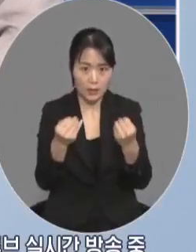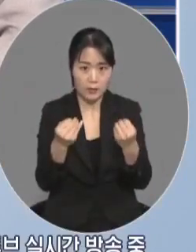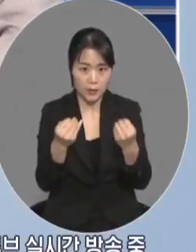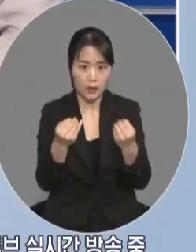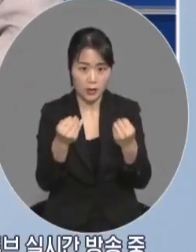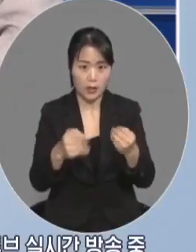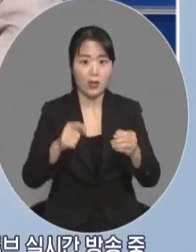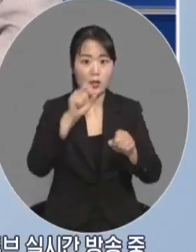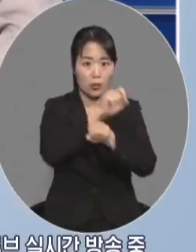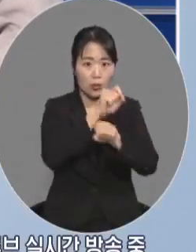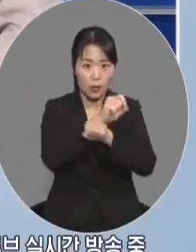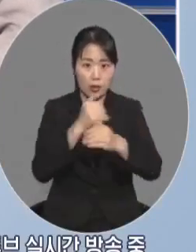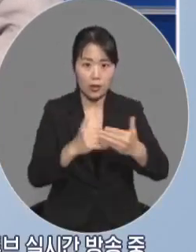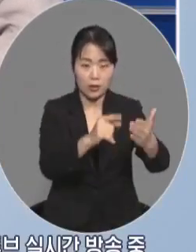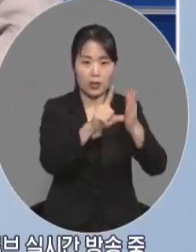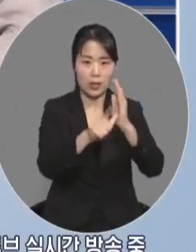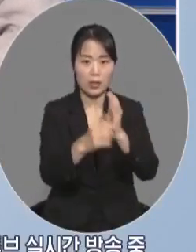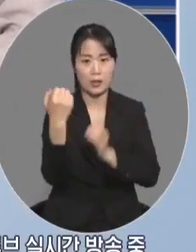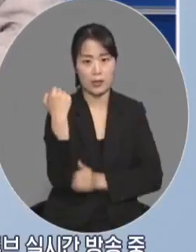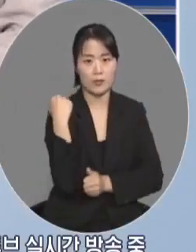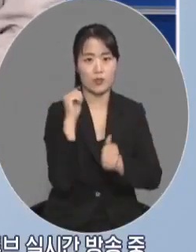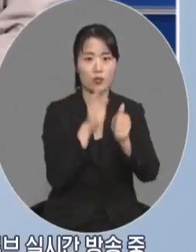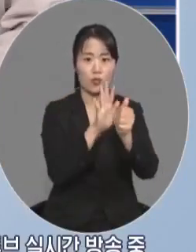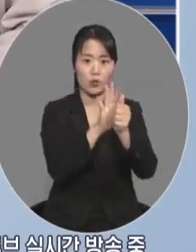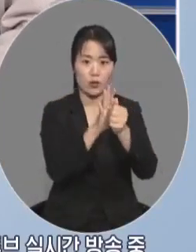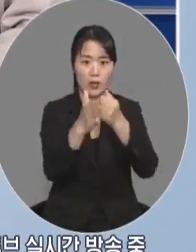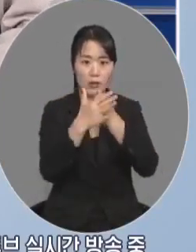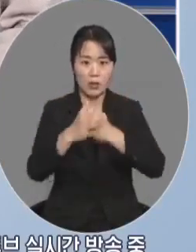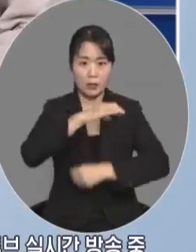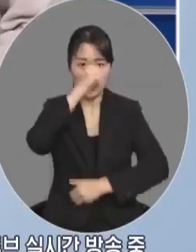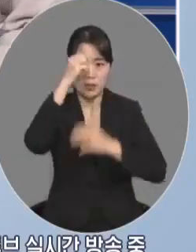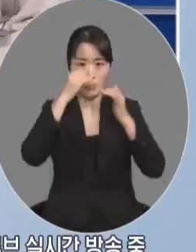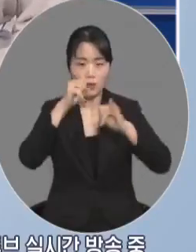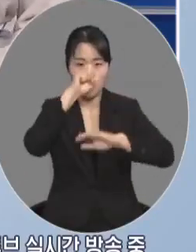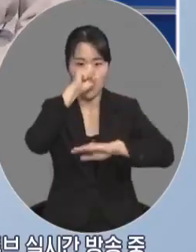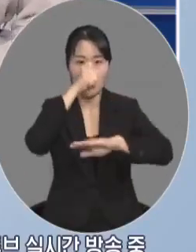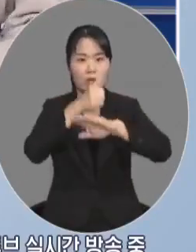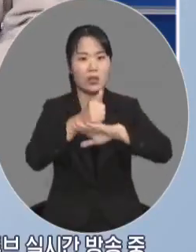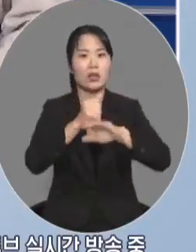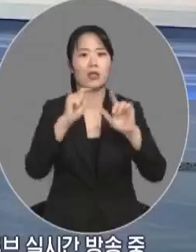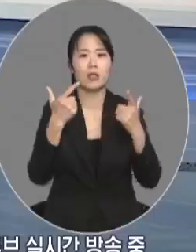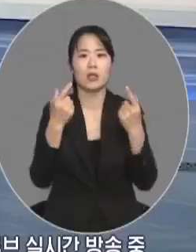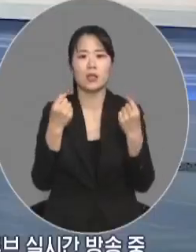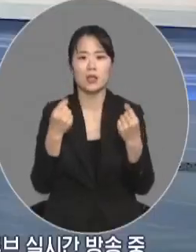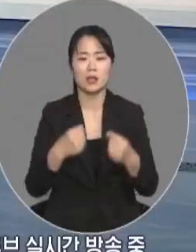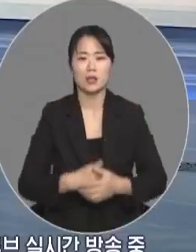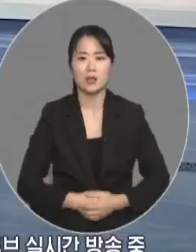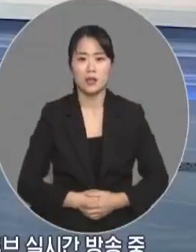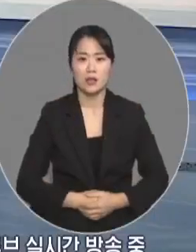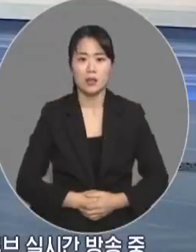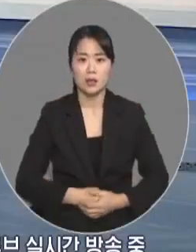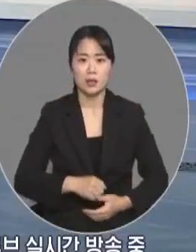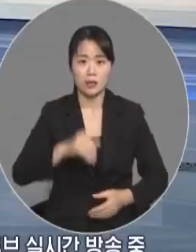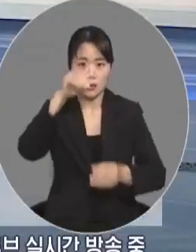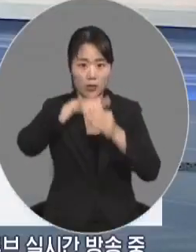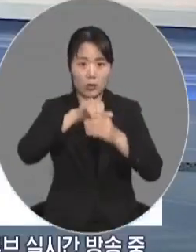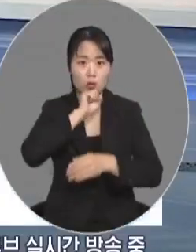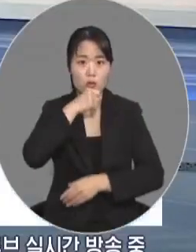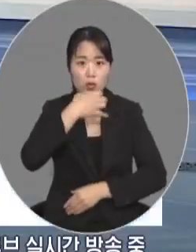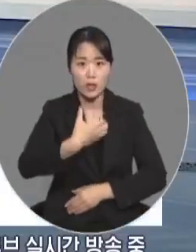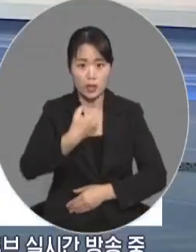추진에 힘이 실리기 때문에 당선인에게 좋은 결과로 해석하기는 어렵습니다. 네, 교육감 선거 득표율을